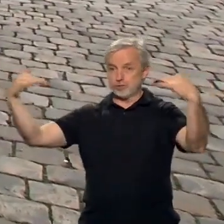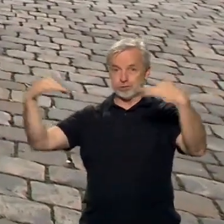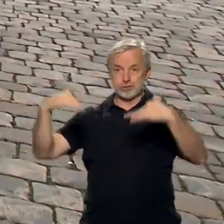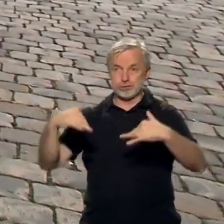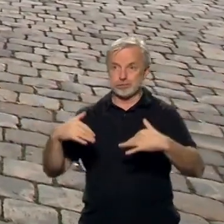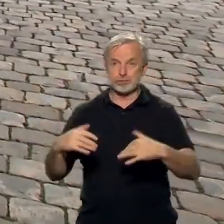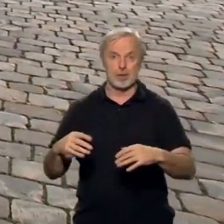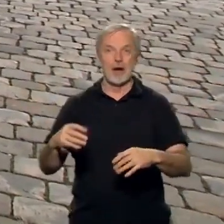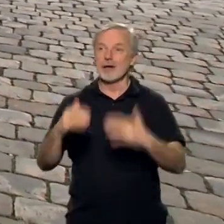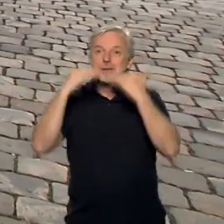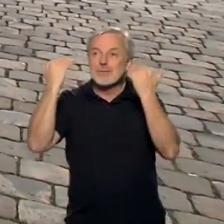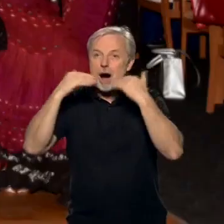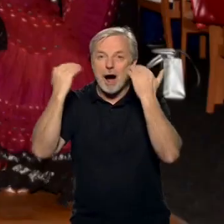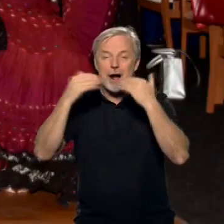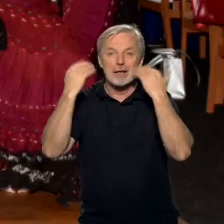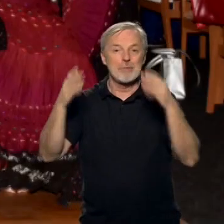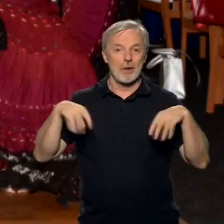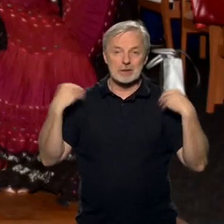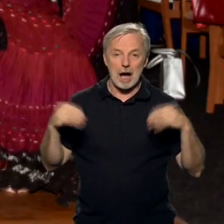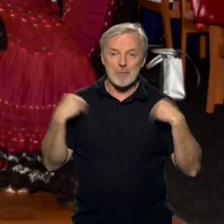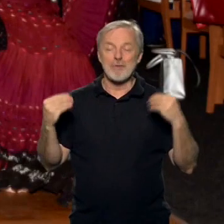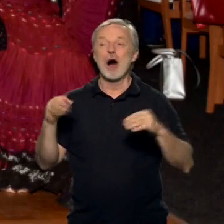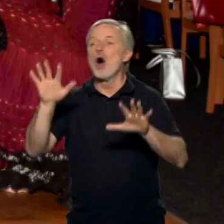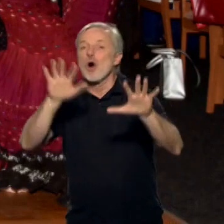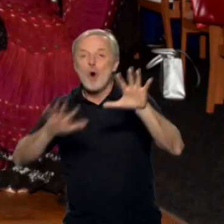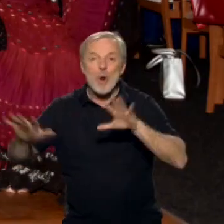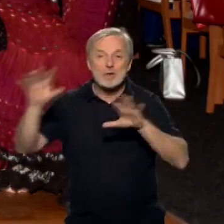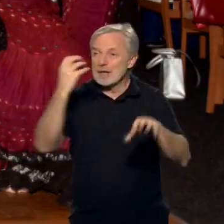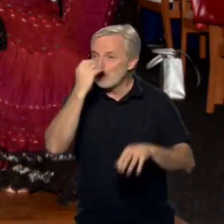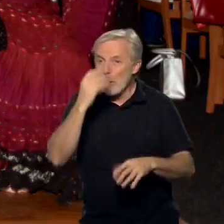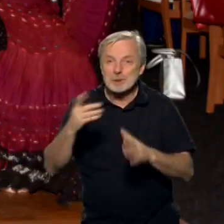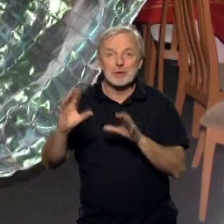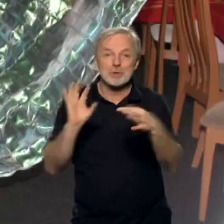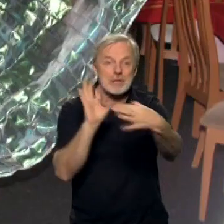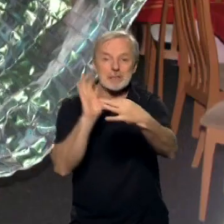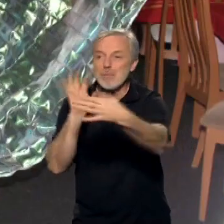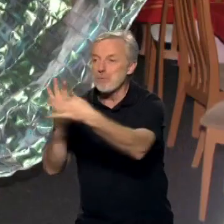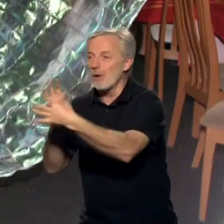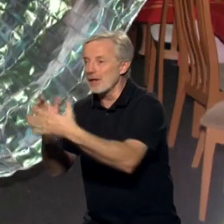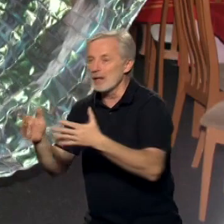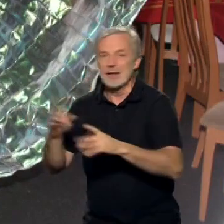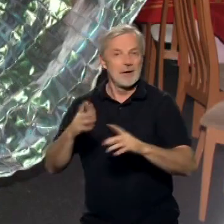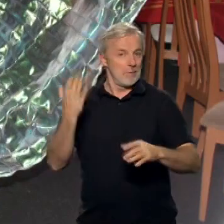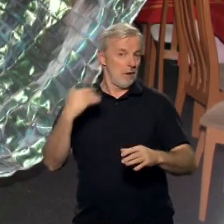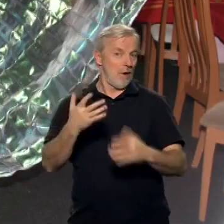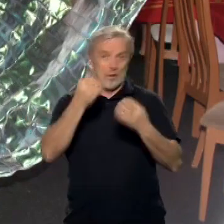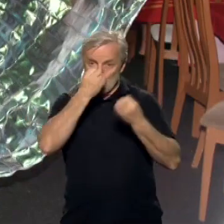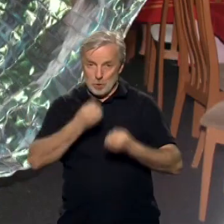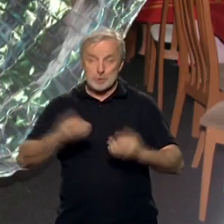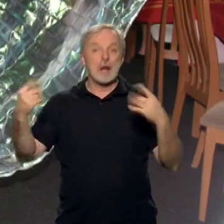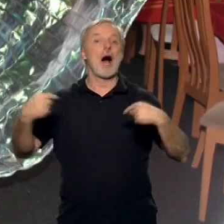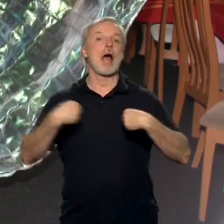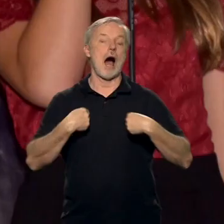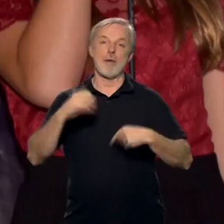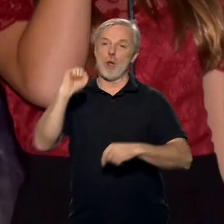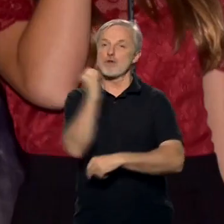s kouzelníkem Hopsíkem, který je zapojoval do svého vystoupení. Všem se to moc líbilo a já jsem tam vlastně zpíval